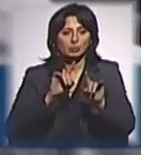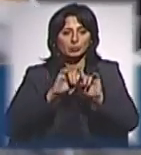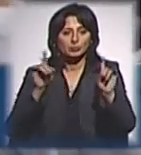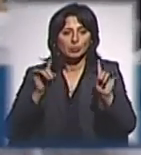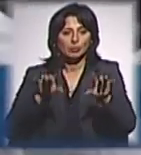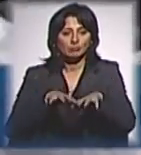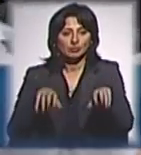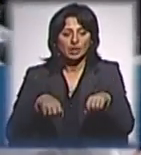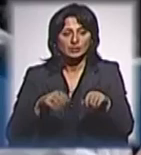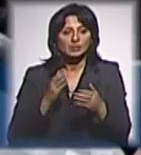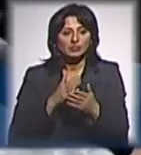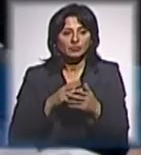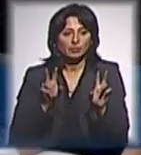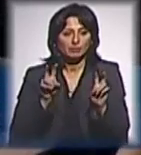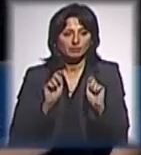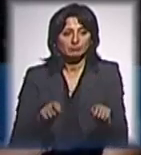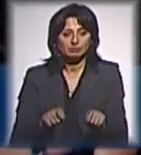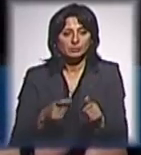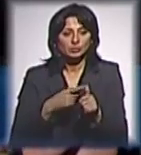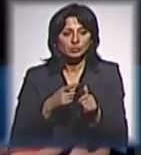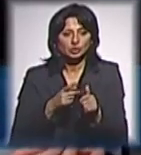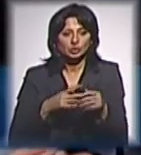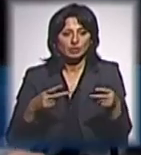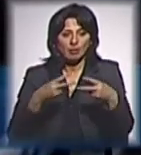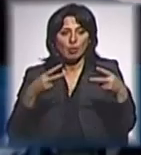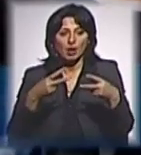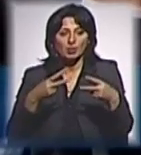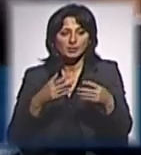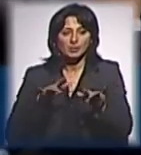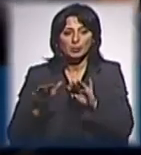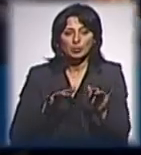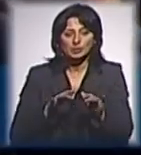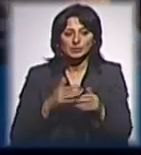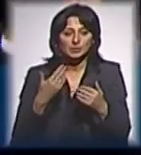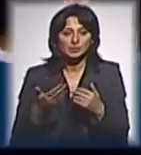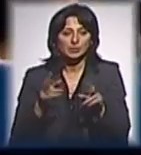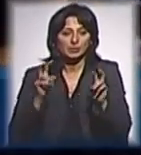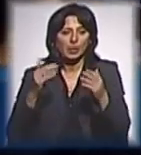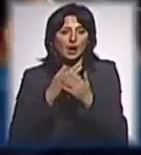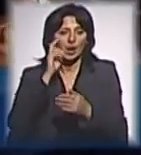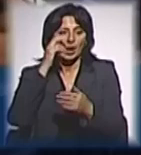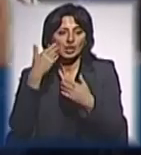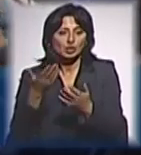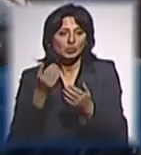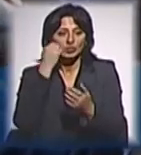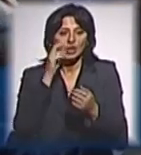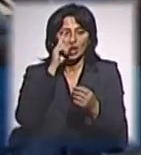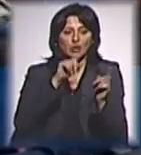უცნაურ მონოპოლიას, რაც კიდე დავარქვათ ეგრეთ წოდებული კოჰაბიტაციის პროცესი თუ ეგრეთ წოდებული ახალი ხელისუფლების